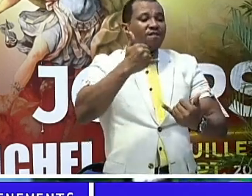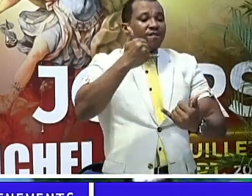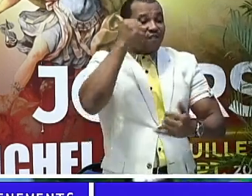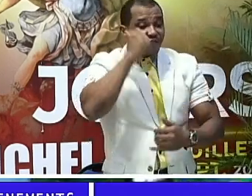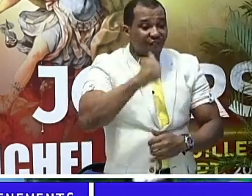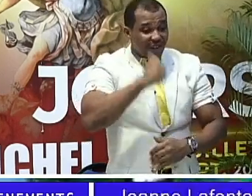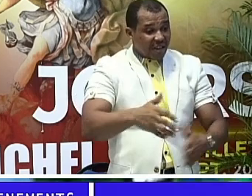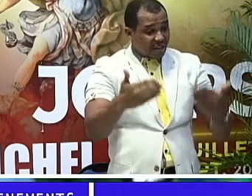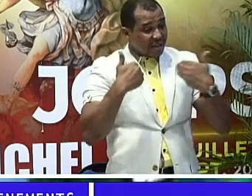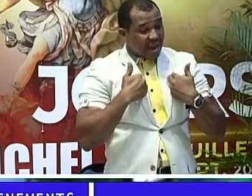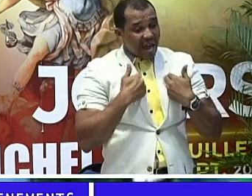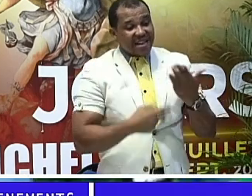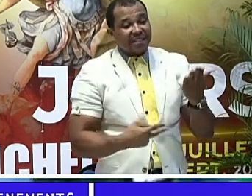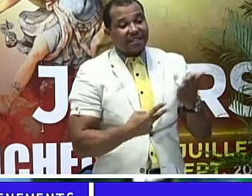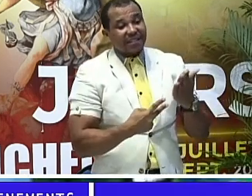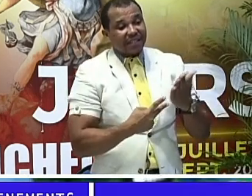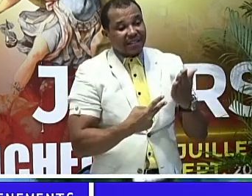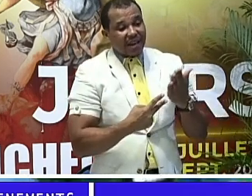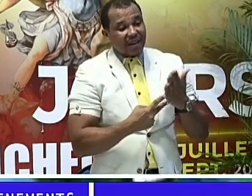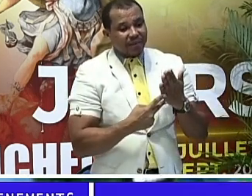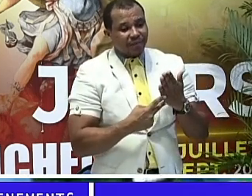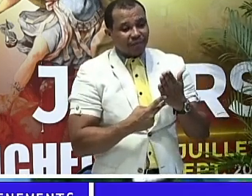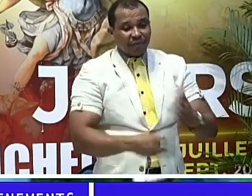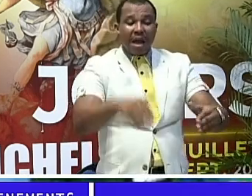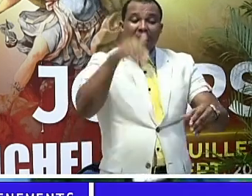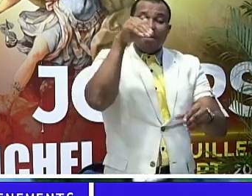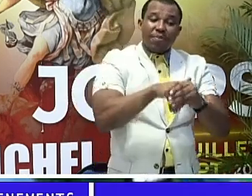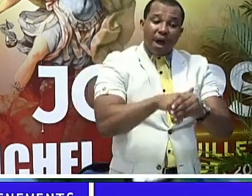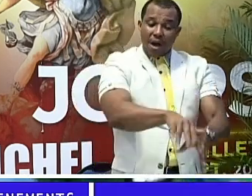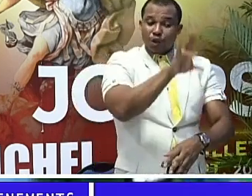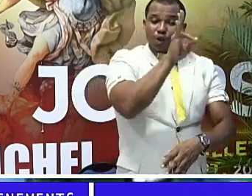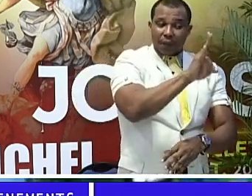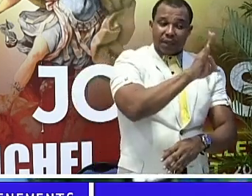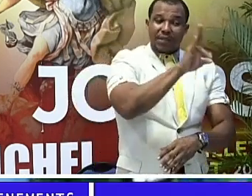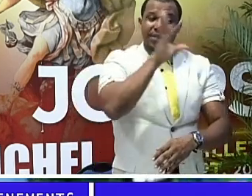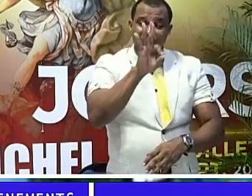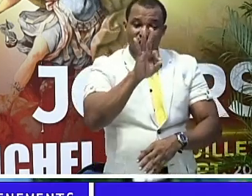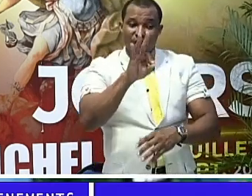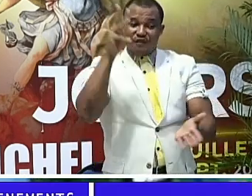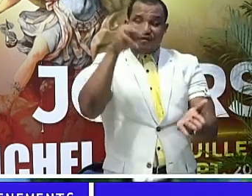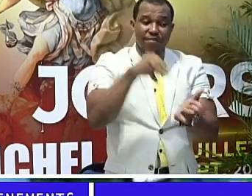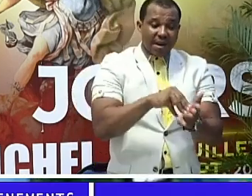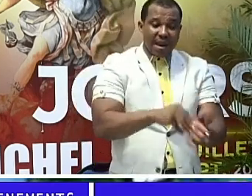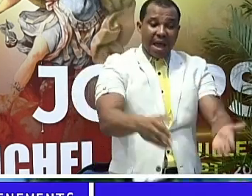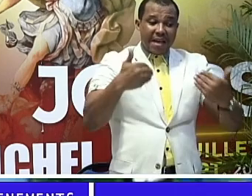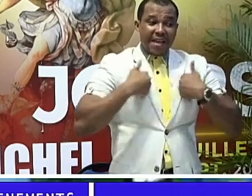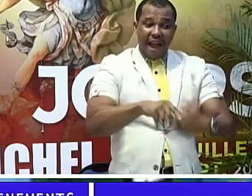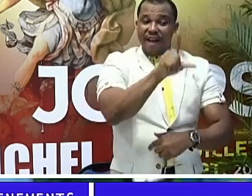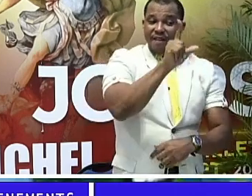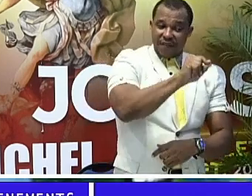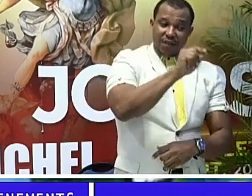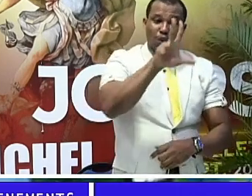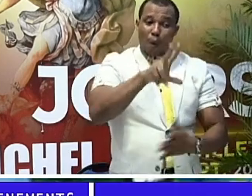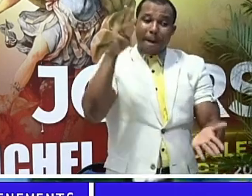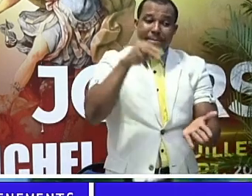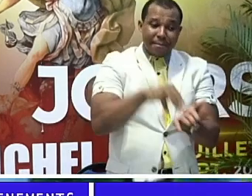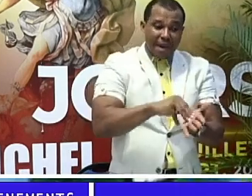dans sang. Et dans 79 000 là, il y a contrôlé 23 000 jeunes filles